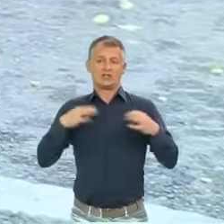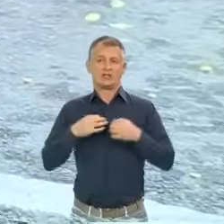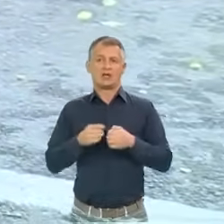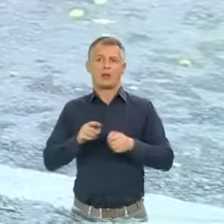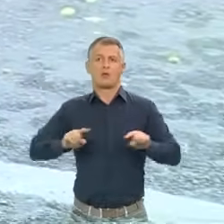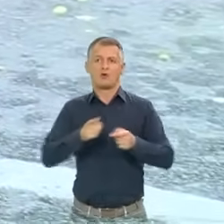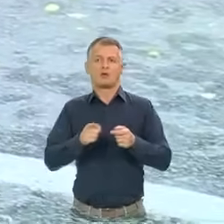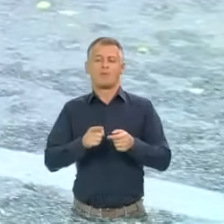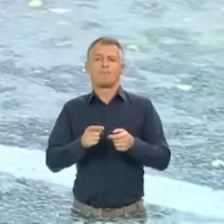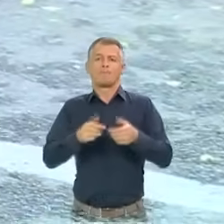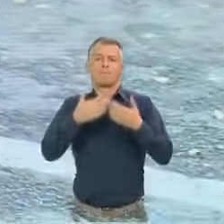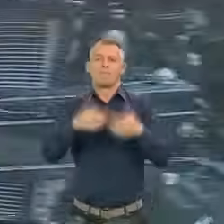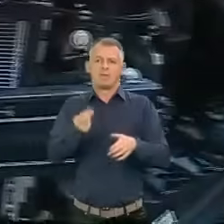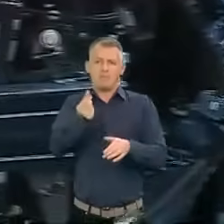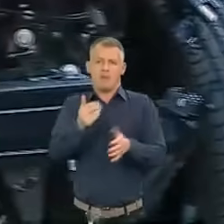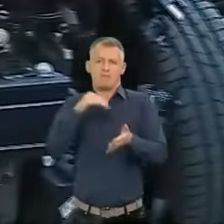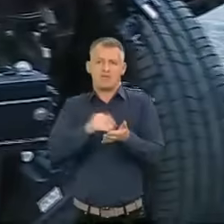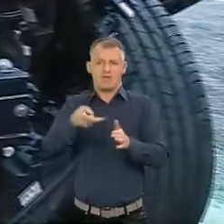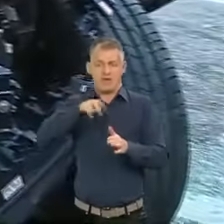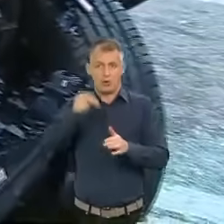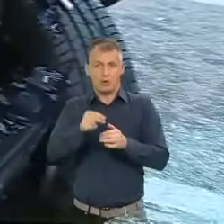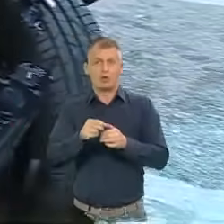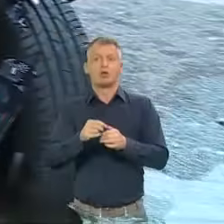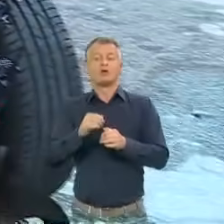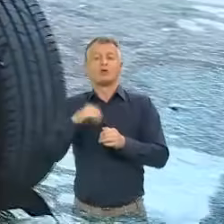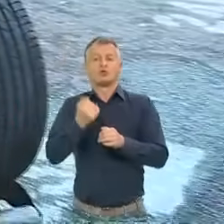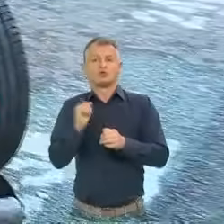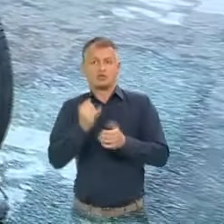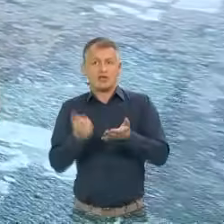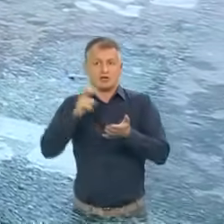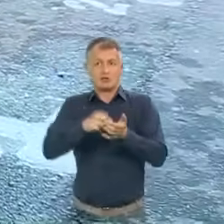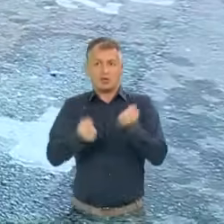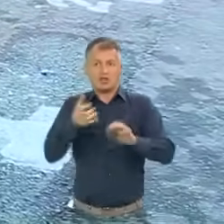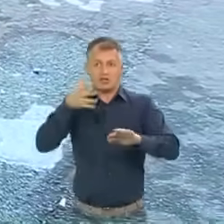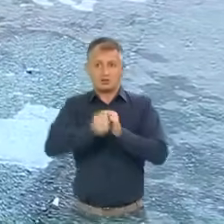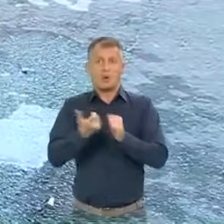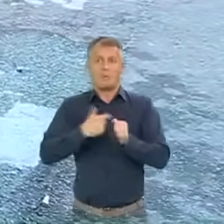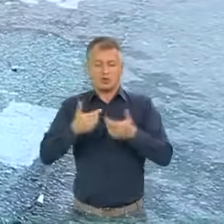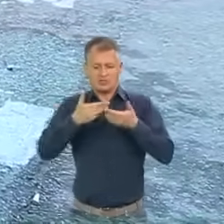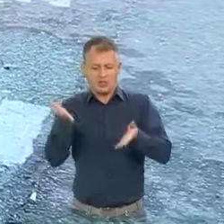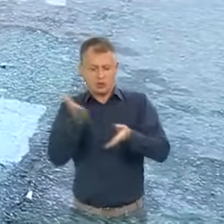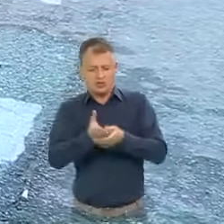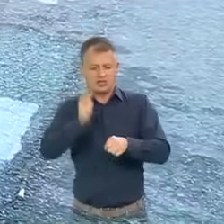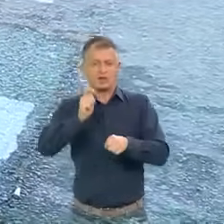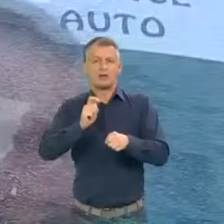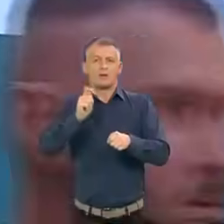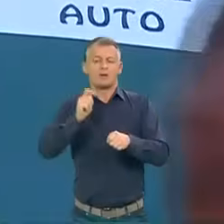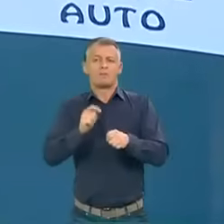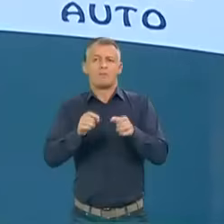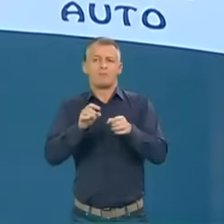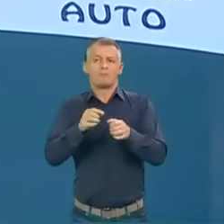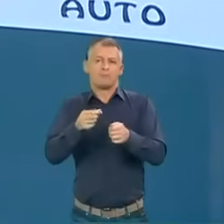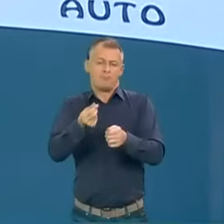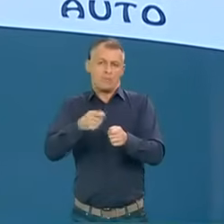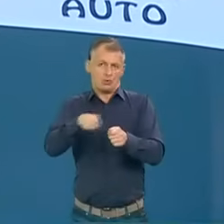cei care s au trezit fără mașini peste noapte pot deschide un dosar de daună pentru a și repara vehiculele problema este că bolidul de lux care a